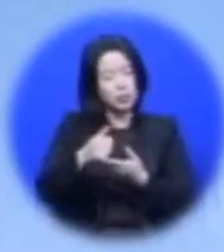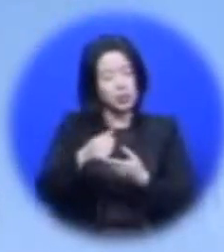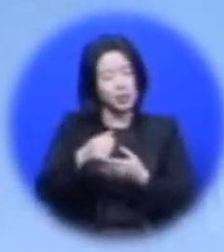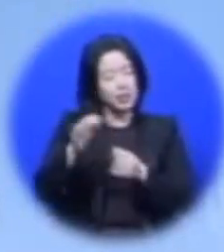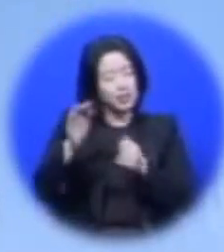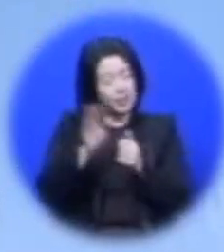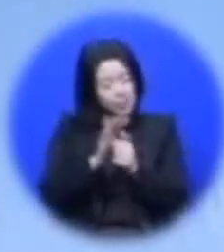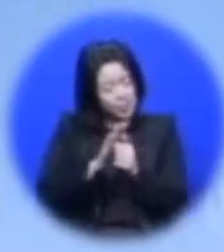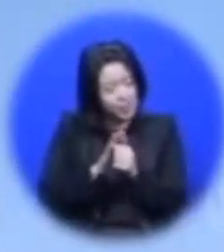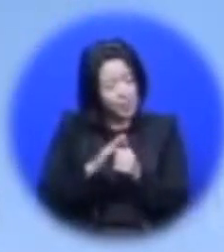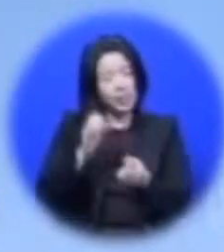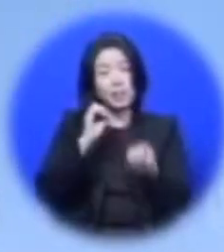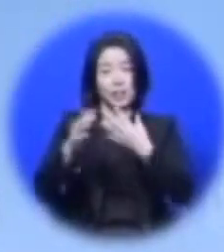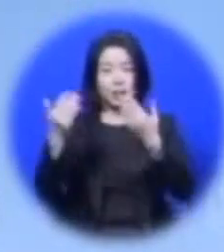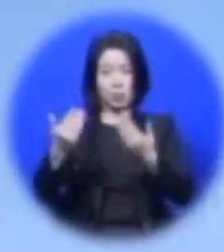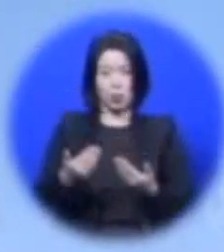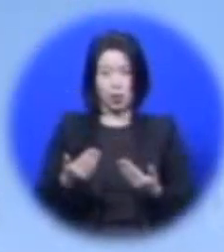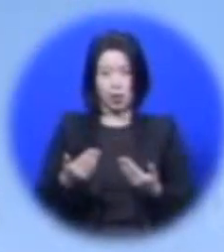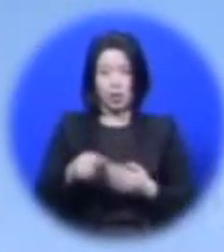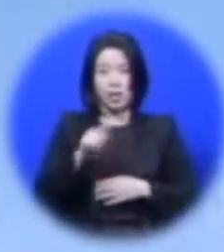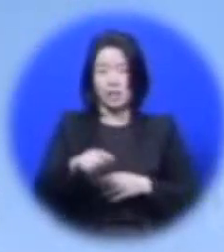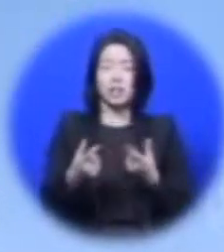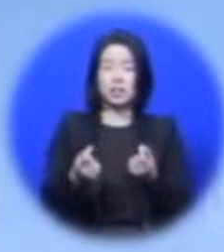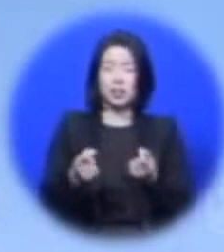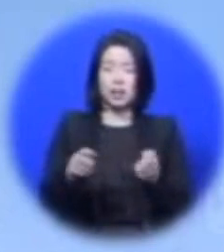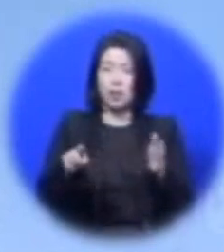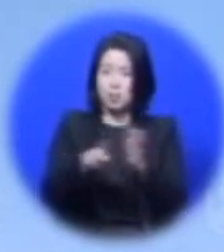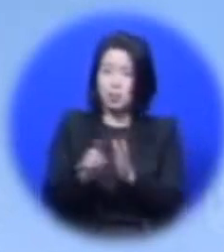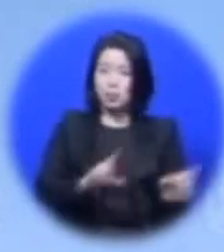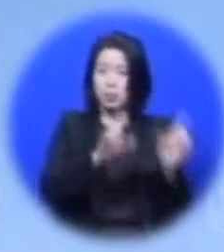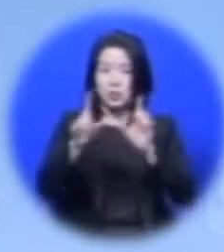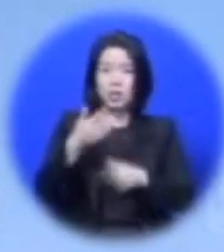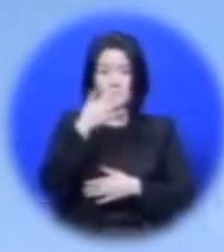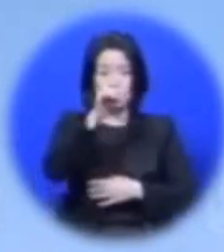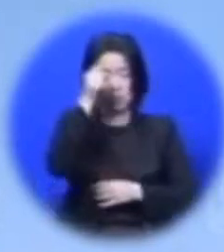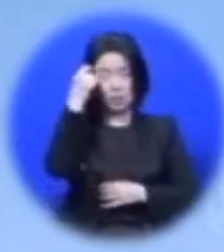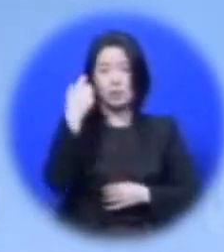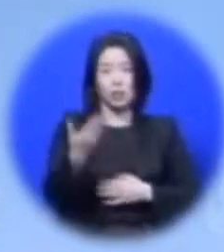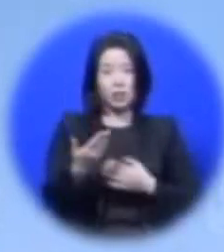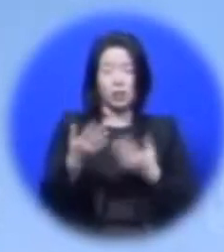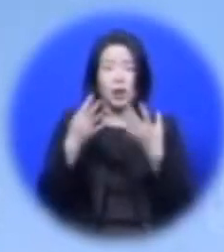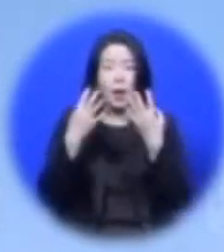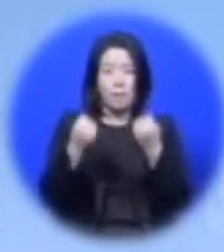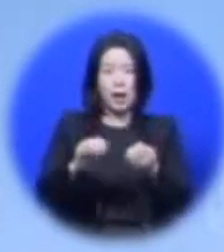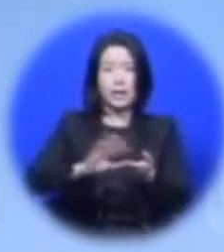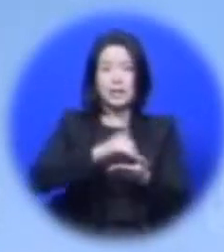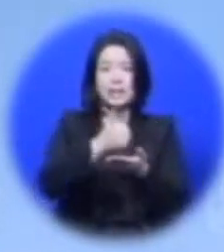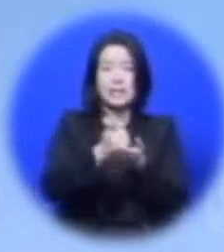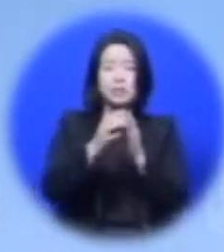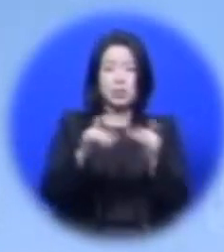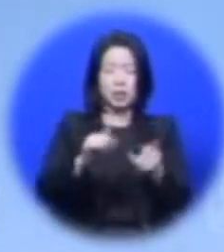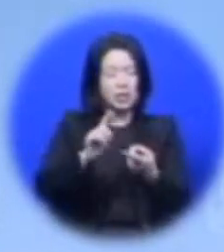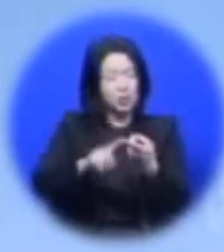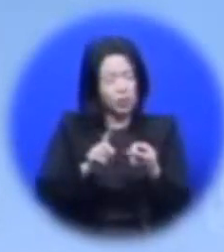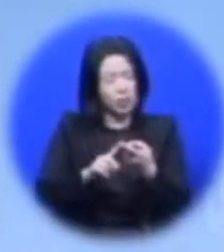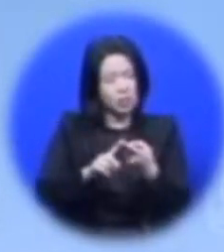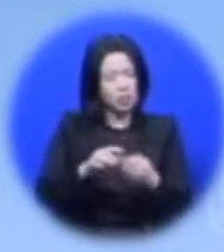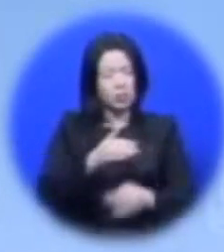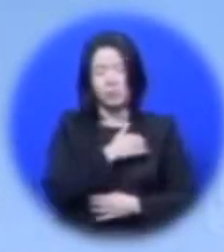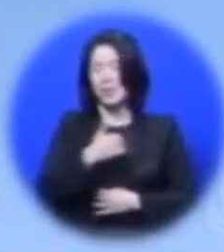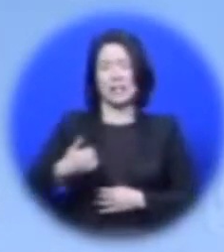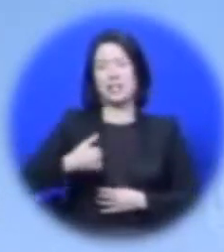응답하시고 이렇게 하나님을 믿고 살 수 있을까요? 많은 그리스도인들이 그 점에 대해서 영